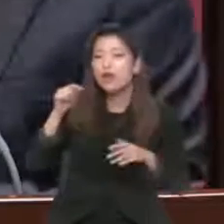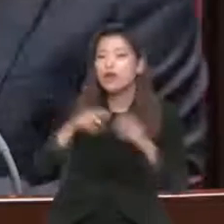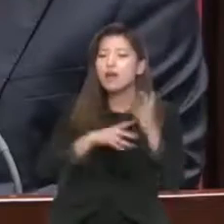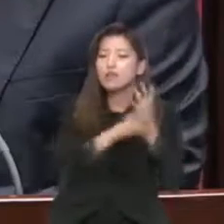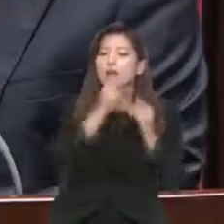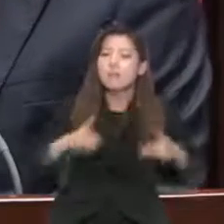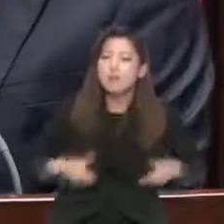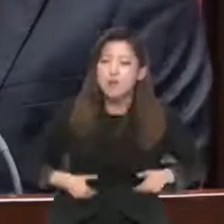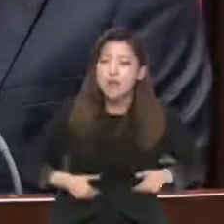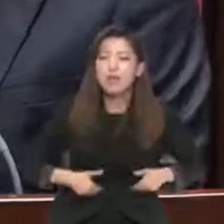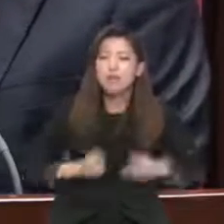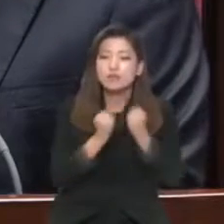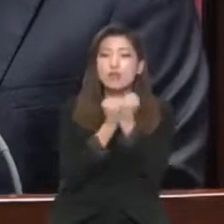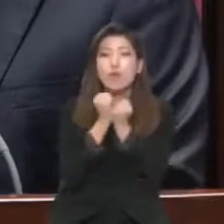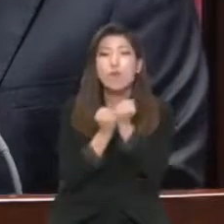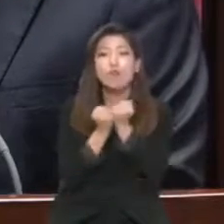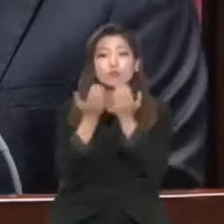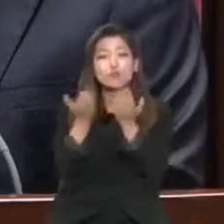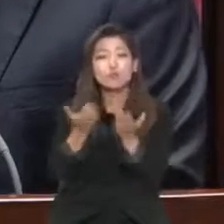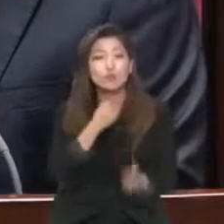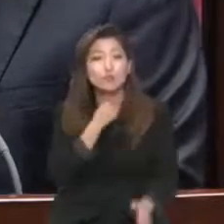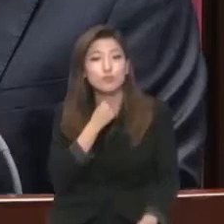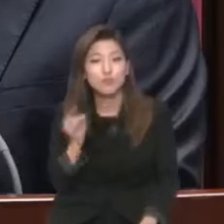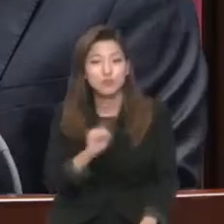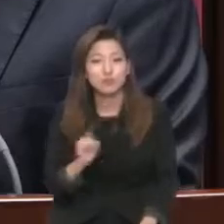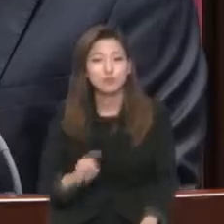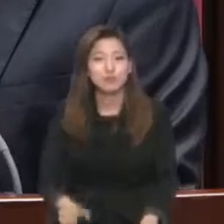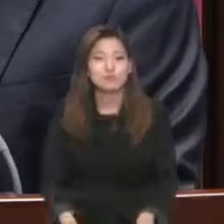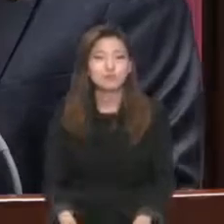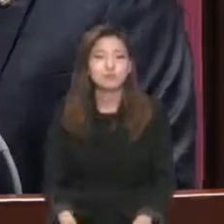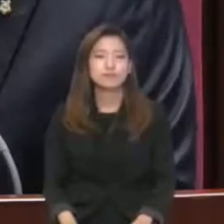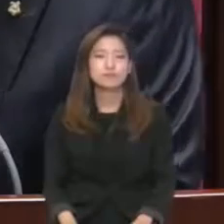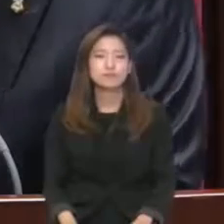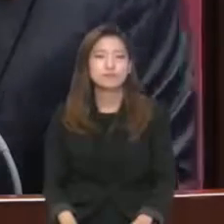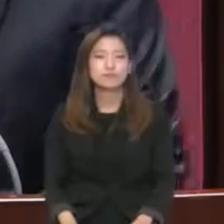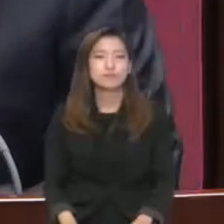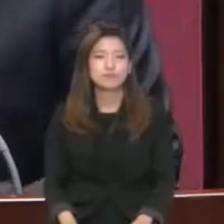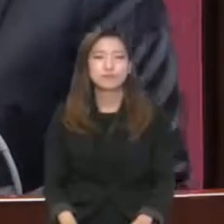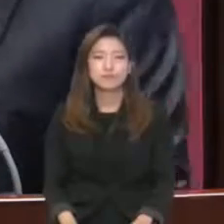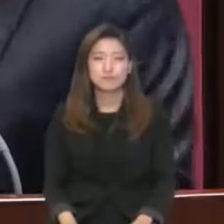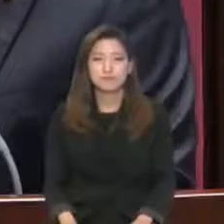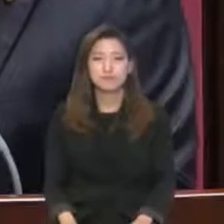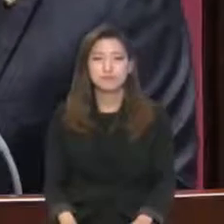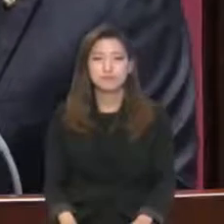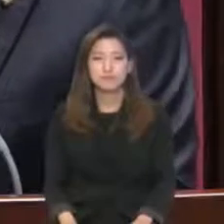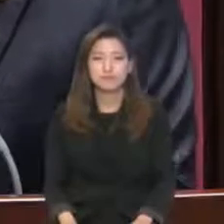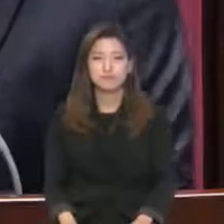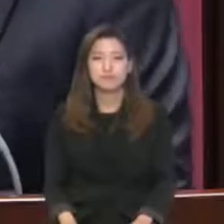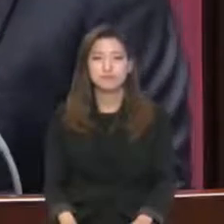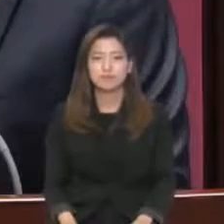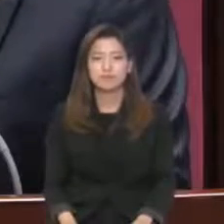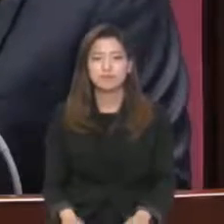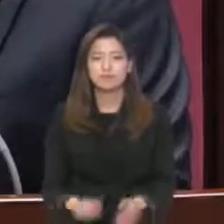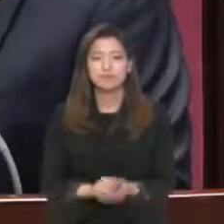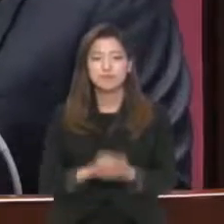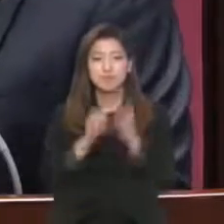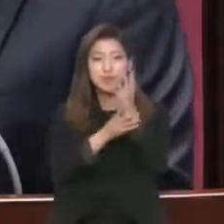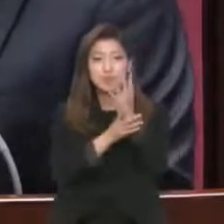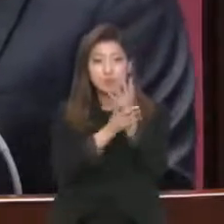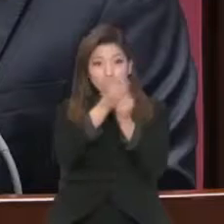우선 뭐 통일은 따로 살던 삶에서 조금 크게 말씀해 주시겠습니까? 따로 살던